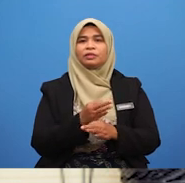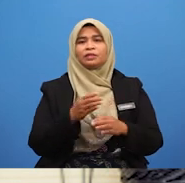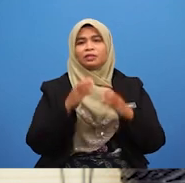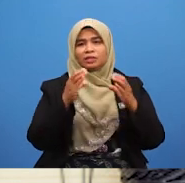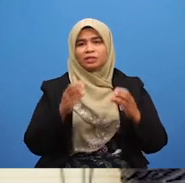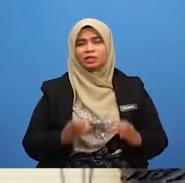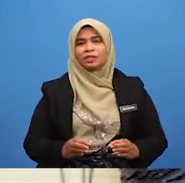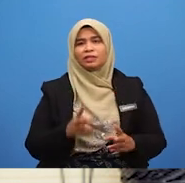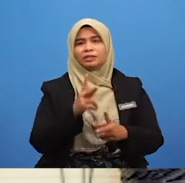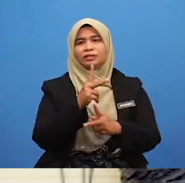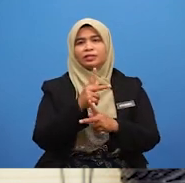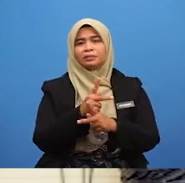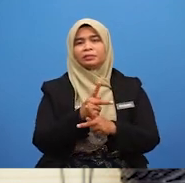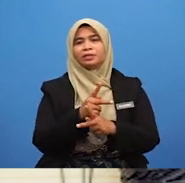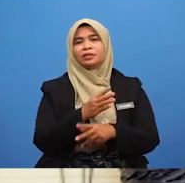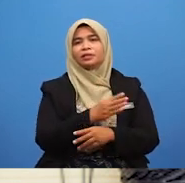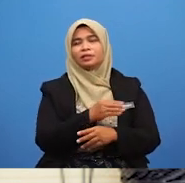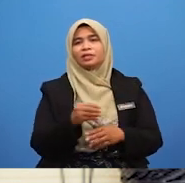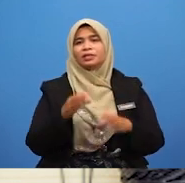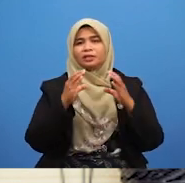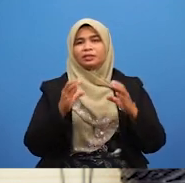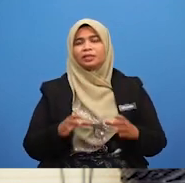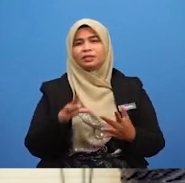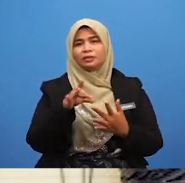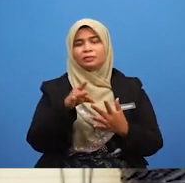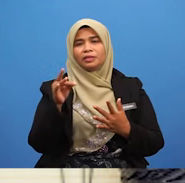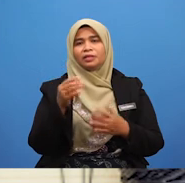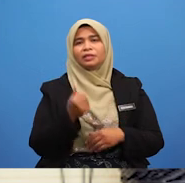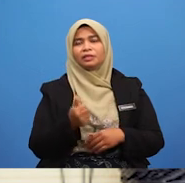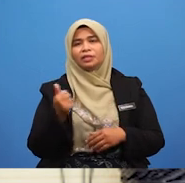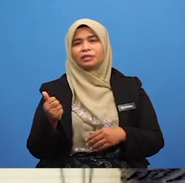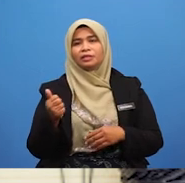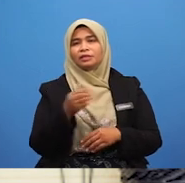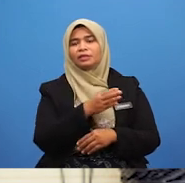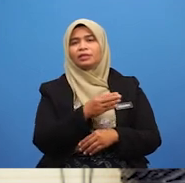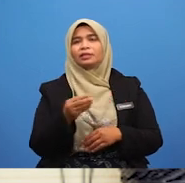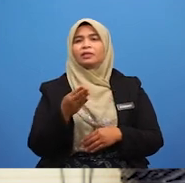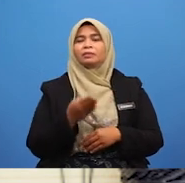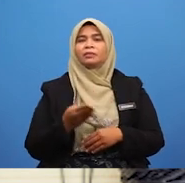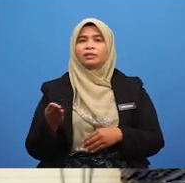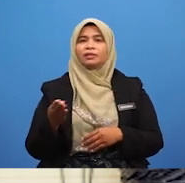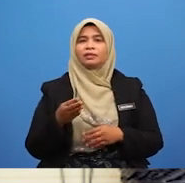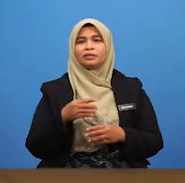cara penyimpanan dan cara pemilihan alatan dan bahan tersebut.